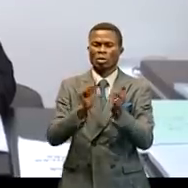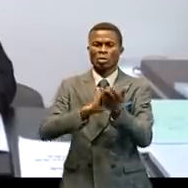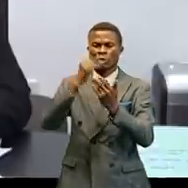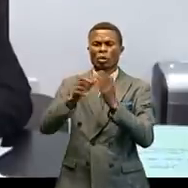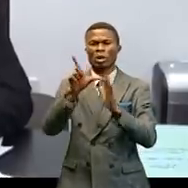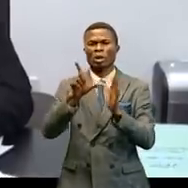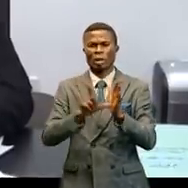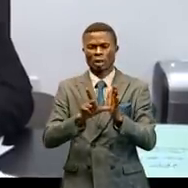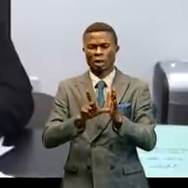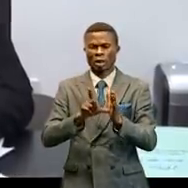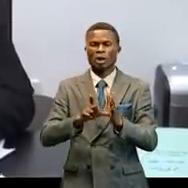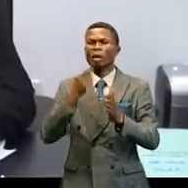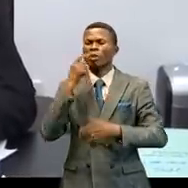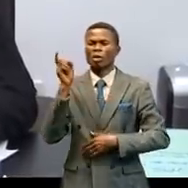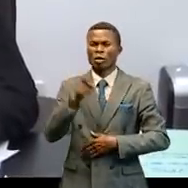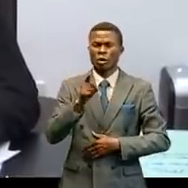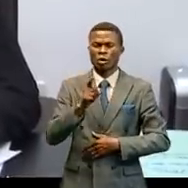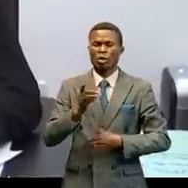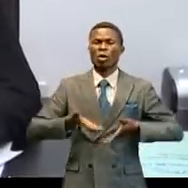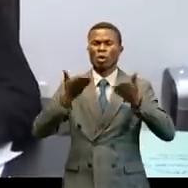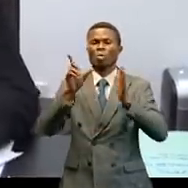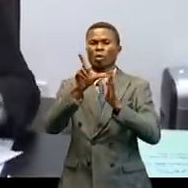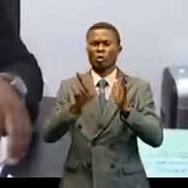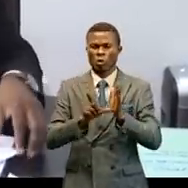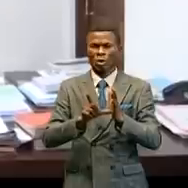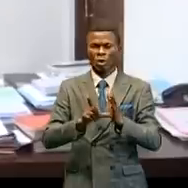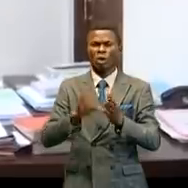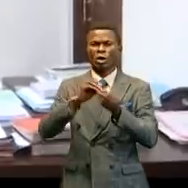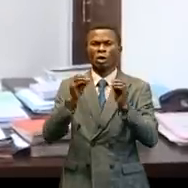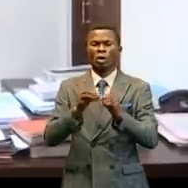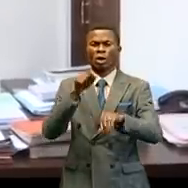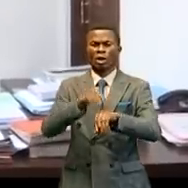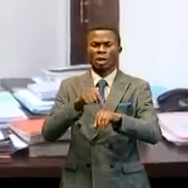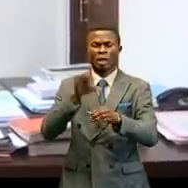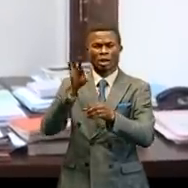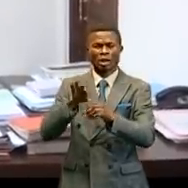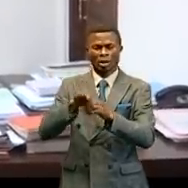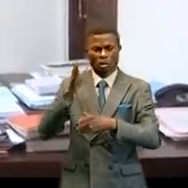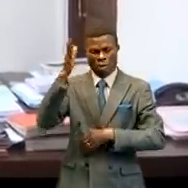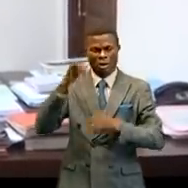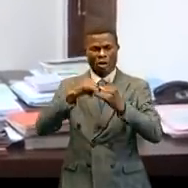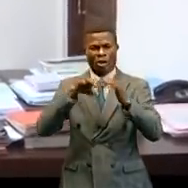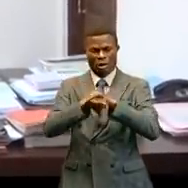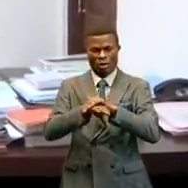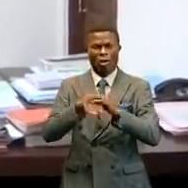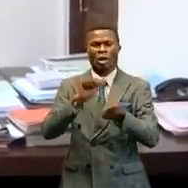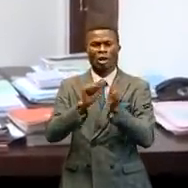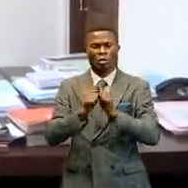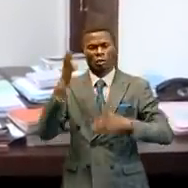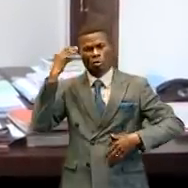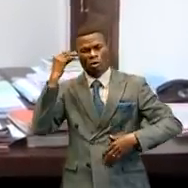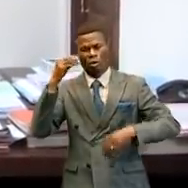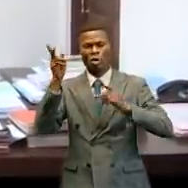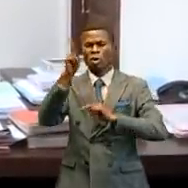loi fixant à la proposition de loi fixant le montant de la dot et de fiançailles, la psychose au sein